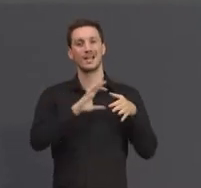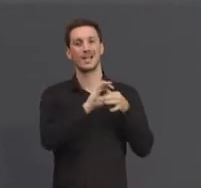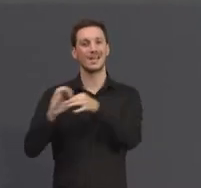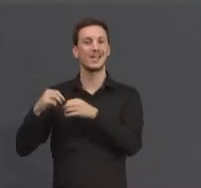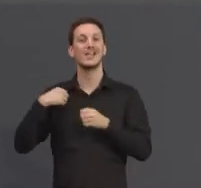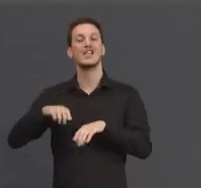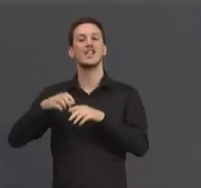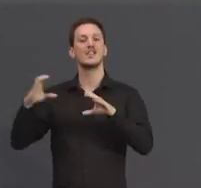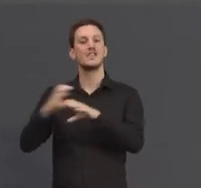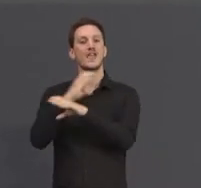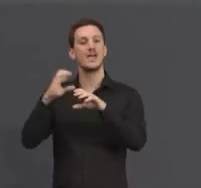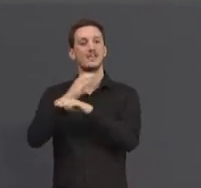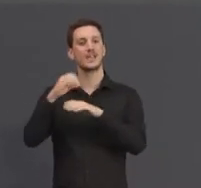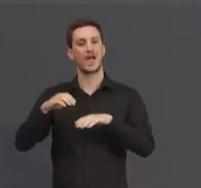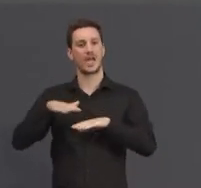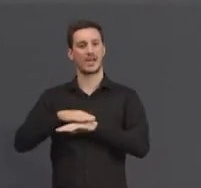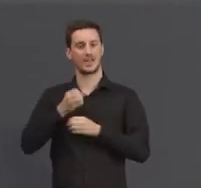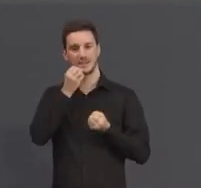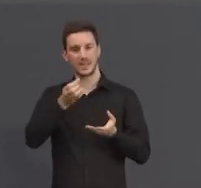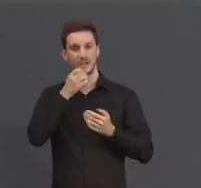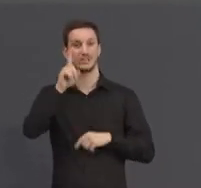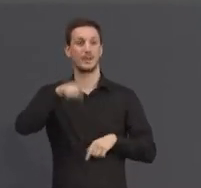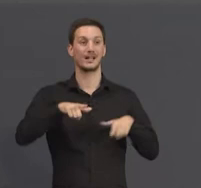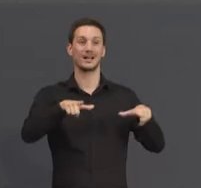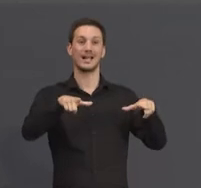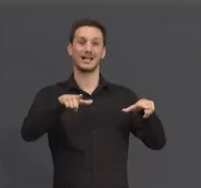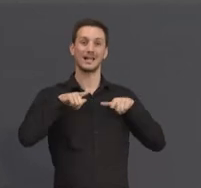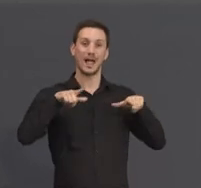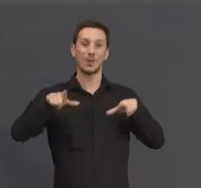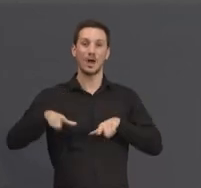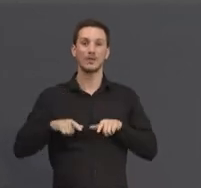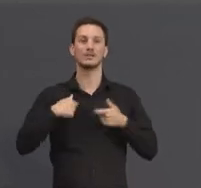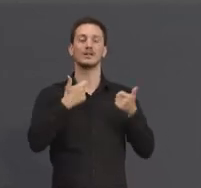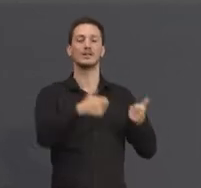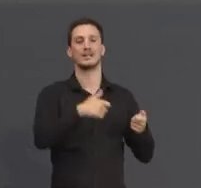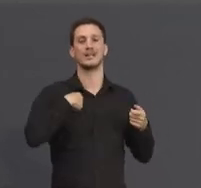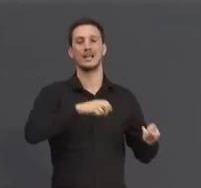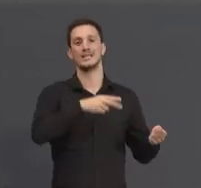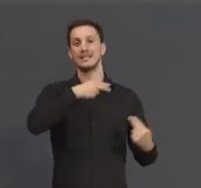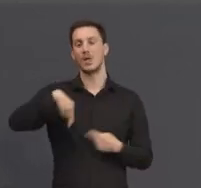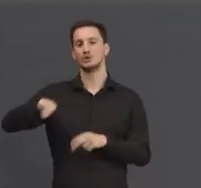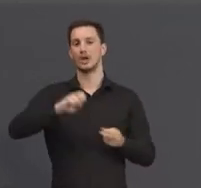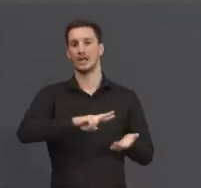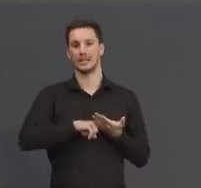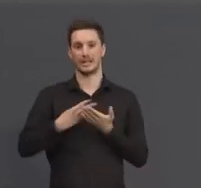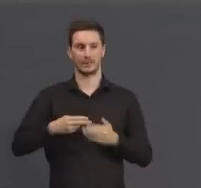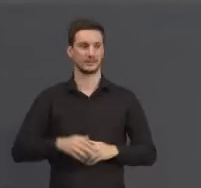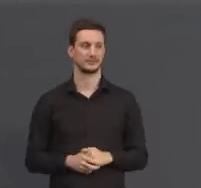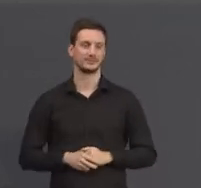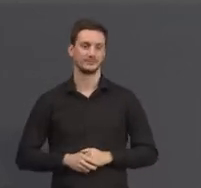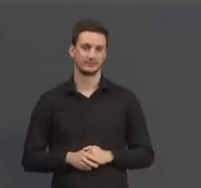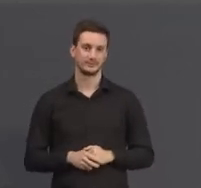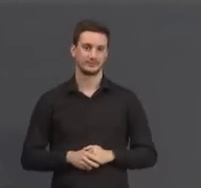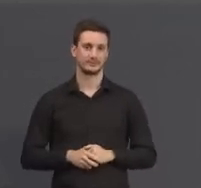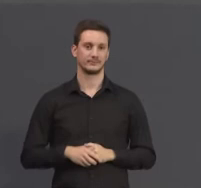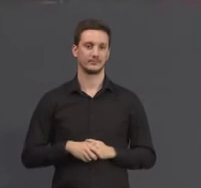de Dades, i els graduats i graduades en traducció i interpretació